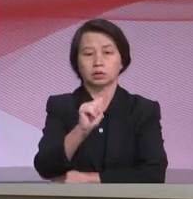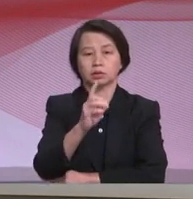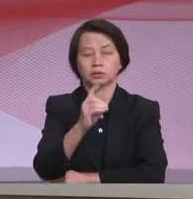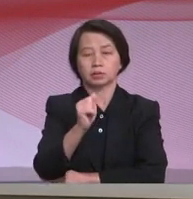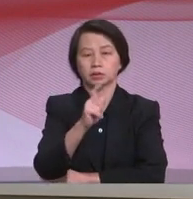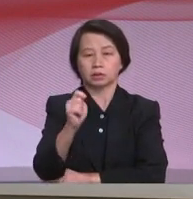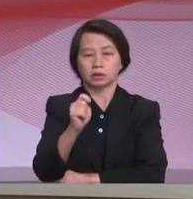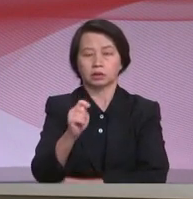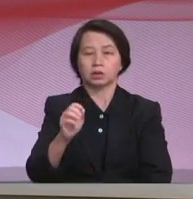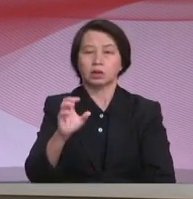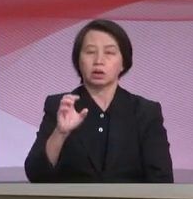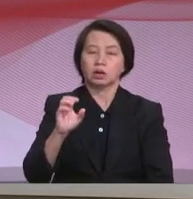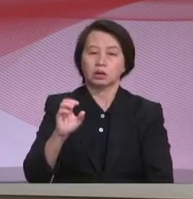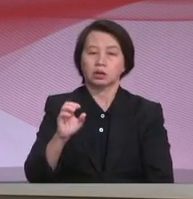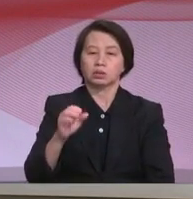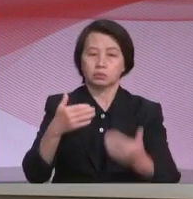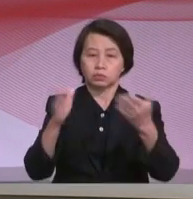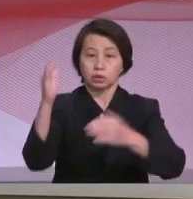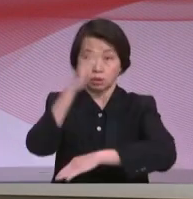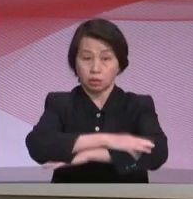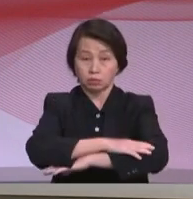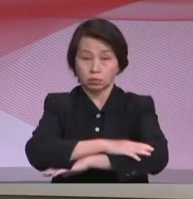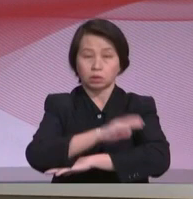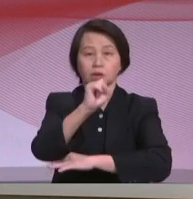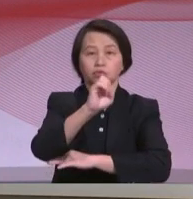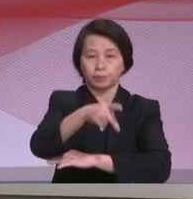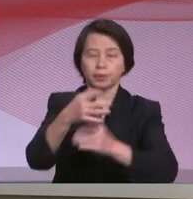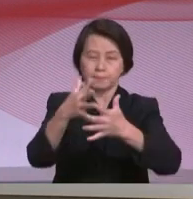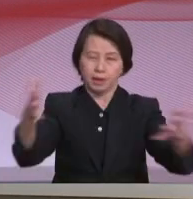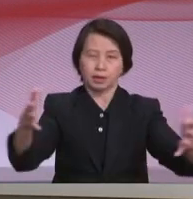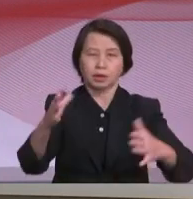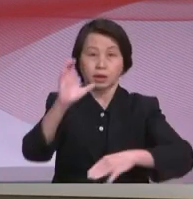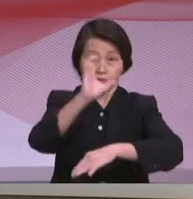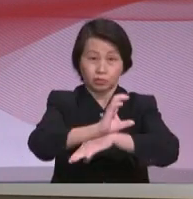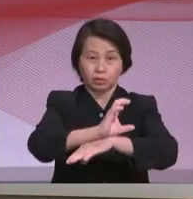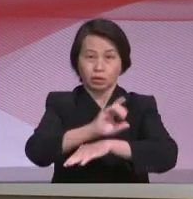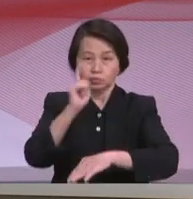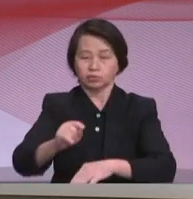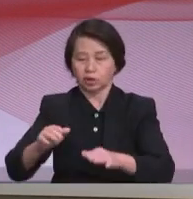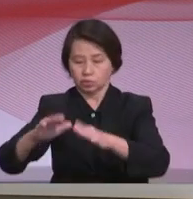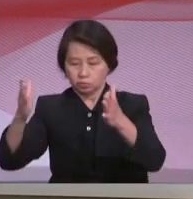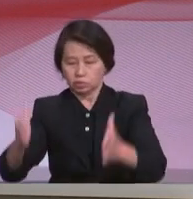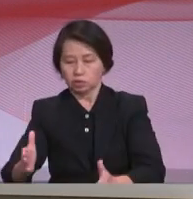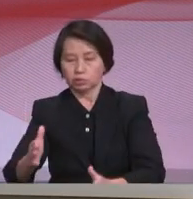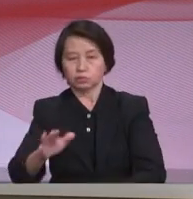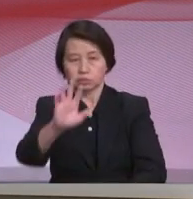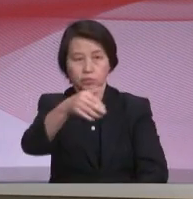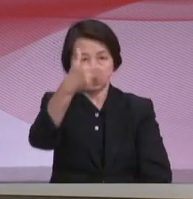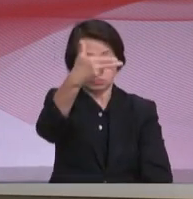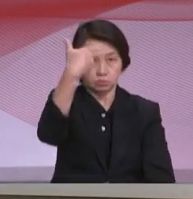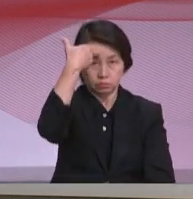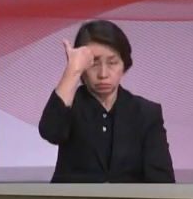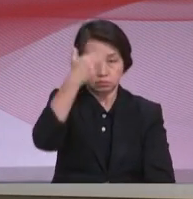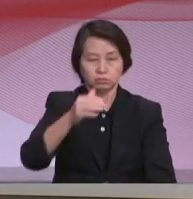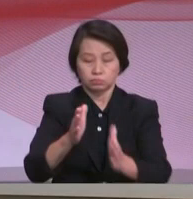SOP-nya banyak, seperti membuka kaunter untuk melihat dari segi suhu, pendaftaran